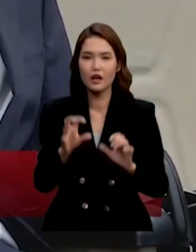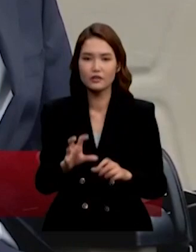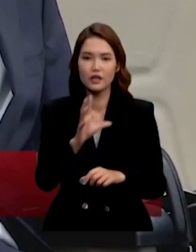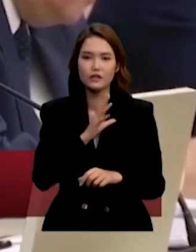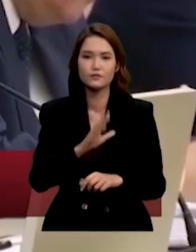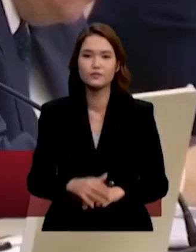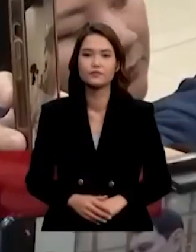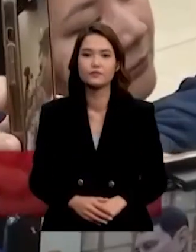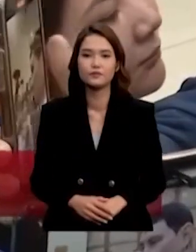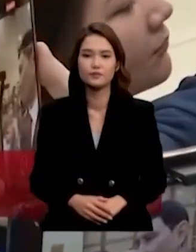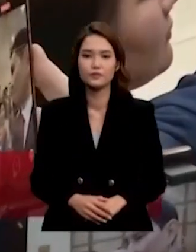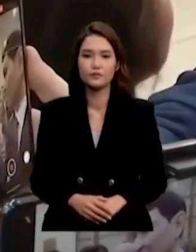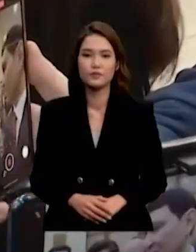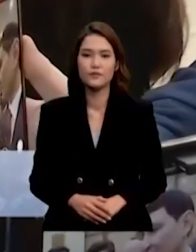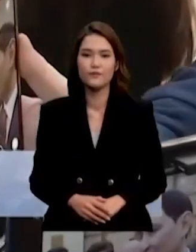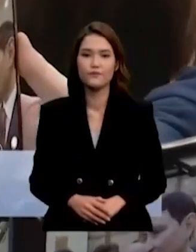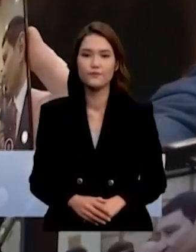Конституцию.